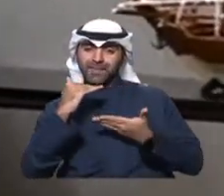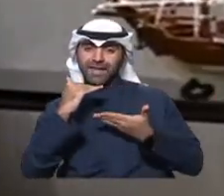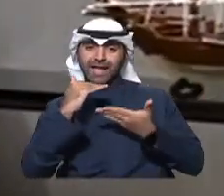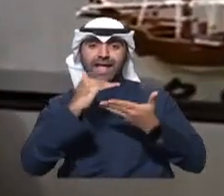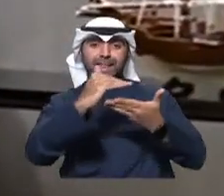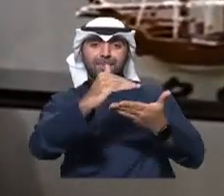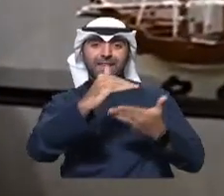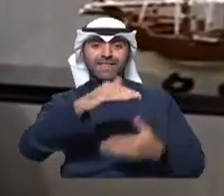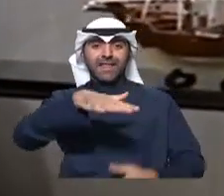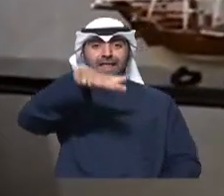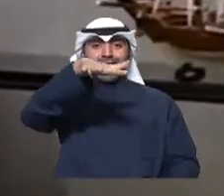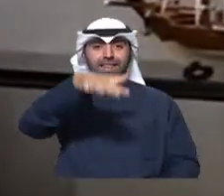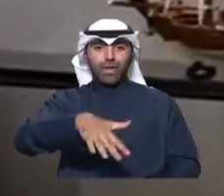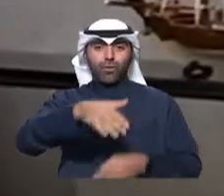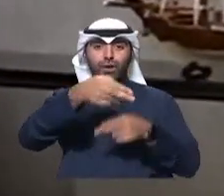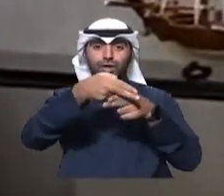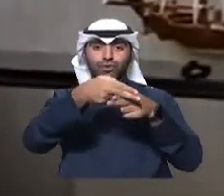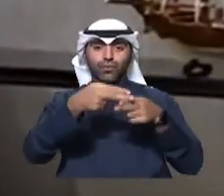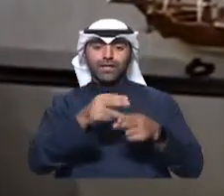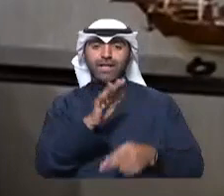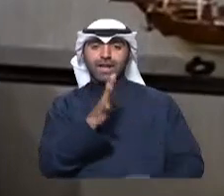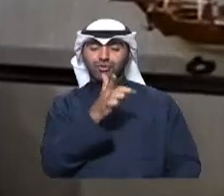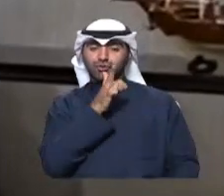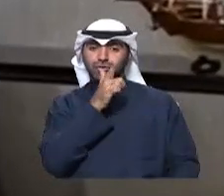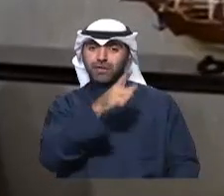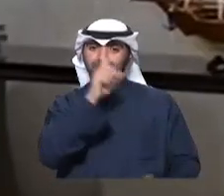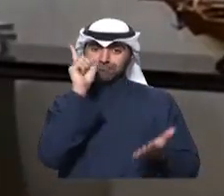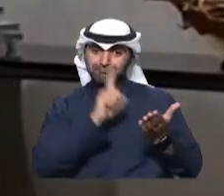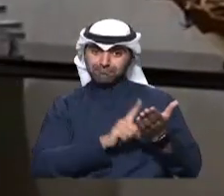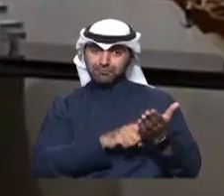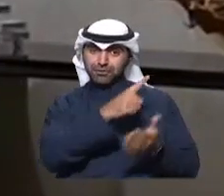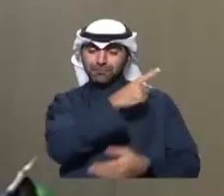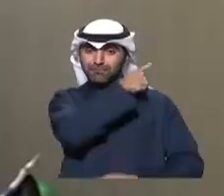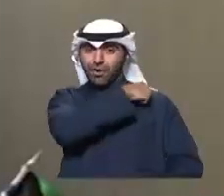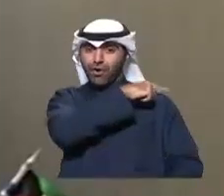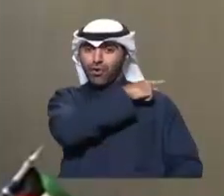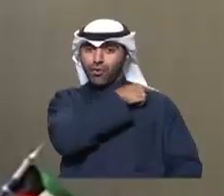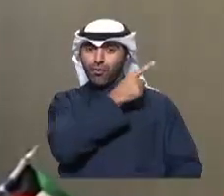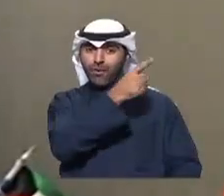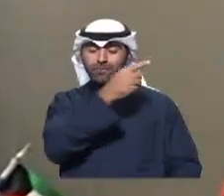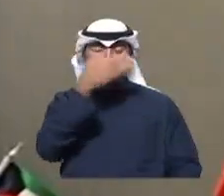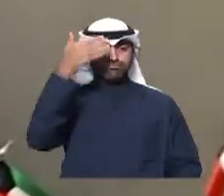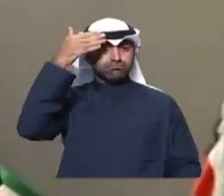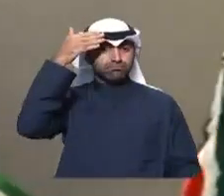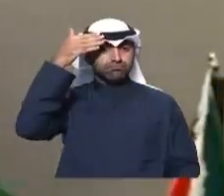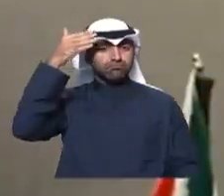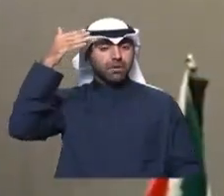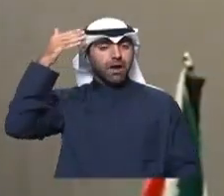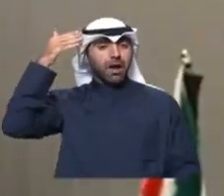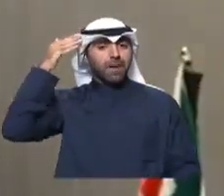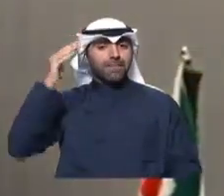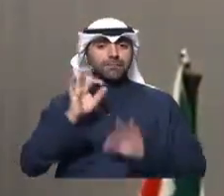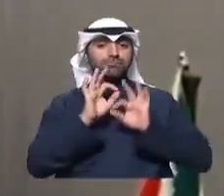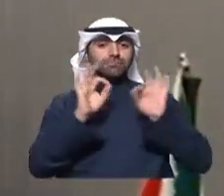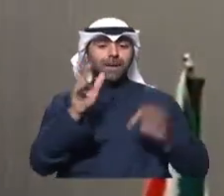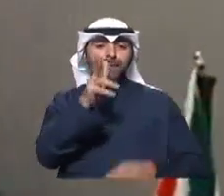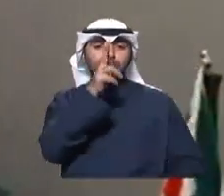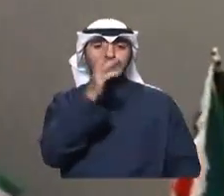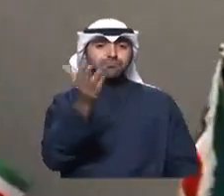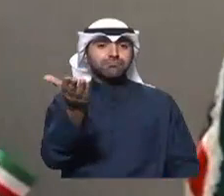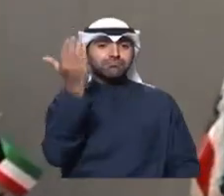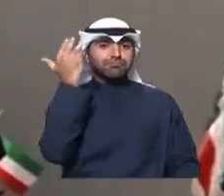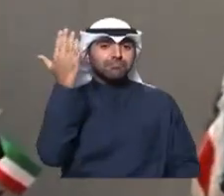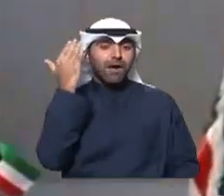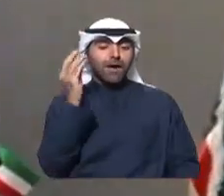الفريق البرجس من القيادات الأمنية المتميزة لما يمتلك من خبرات أمنية كبيرة اكتسبها عبر